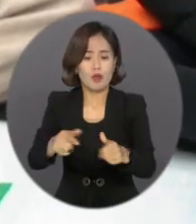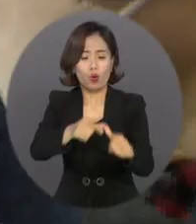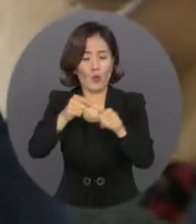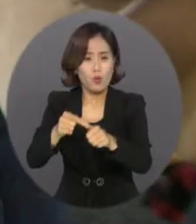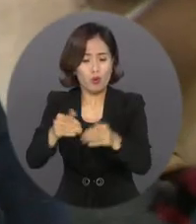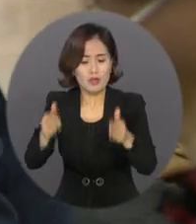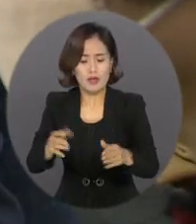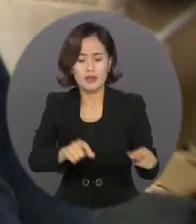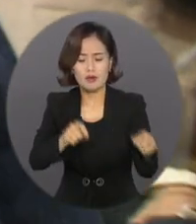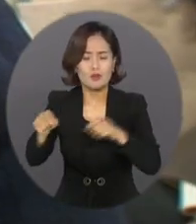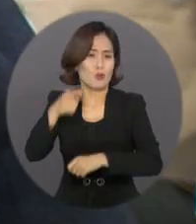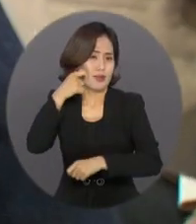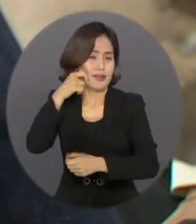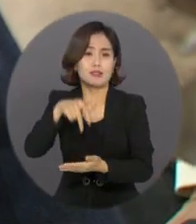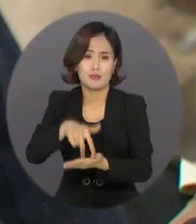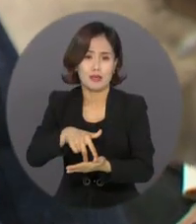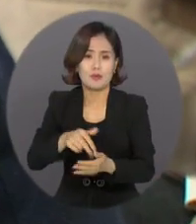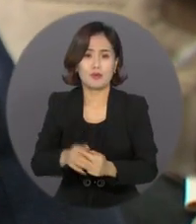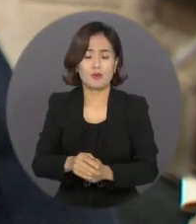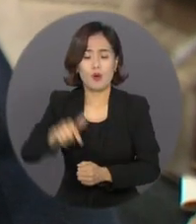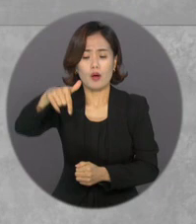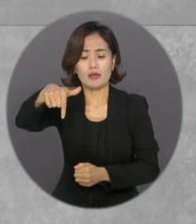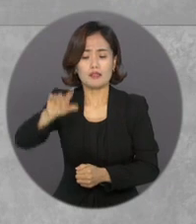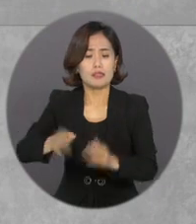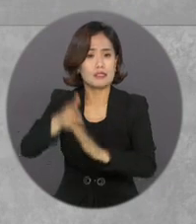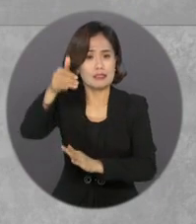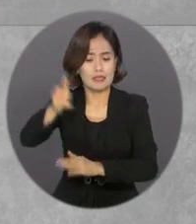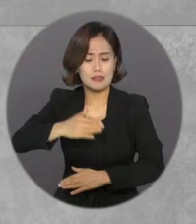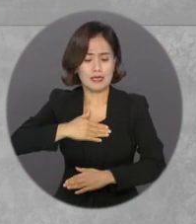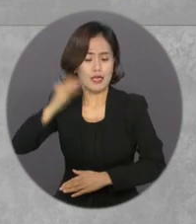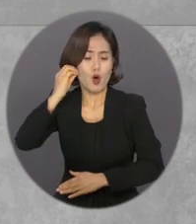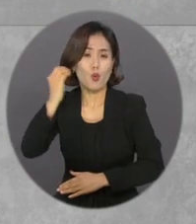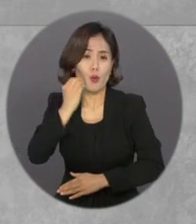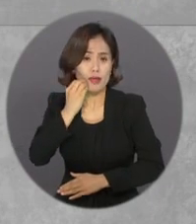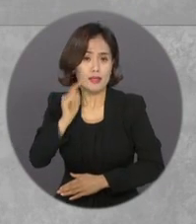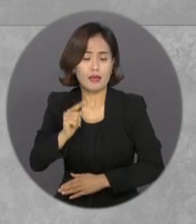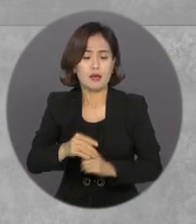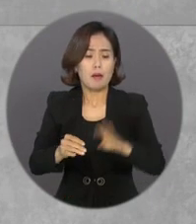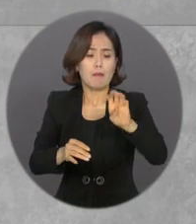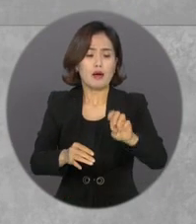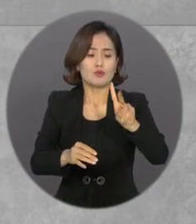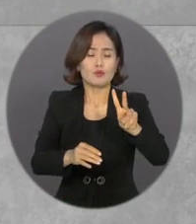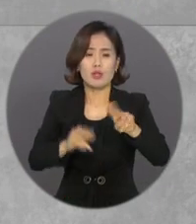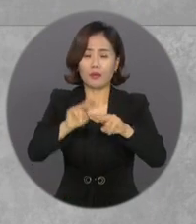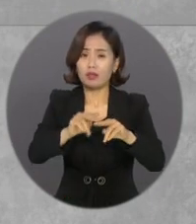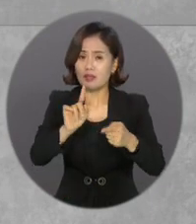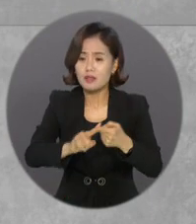고용기간을 연장할 수 없다는 입장입니다. 강기정 광주시장은 자신의 SNS에서 42명의 자리를